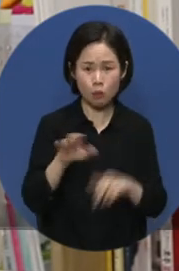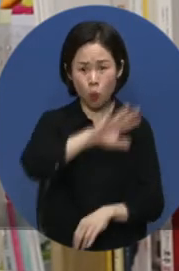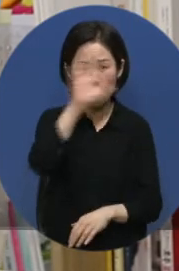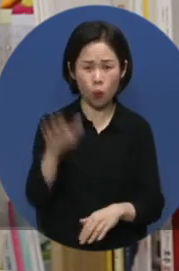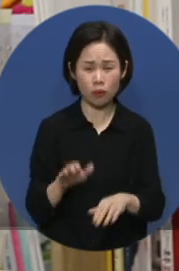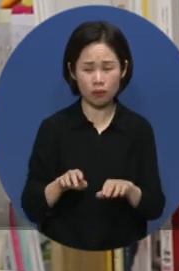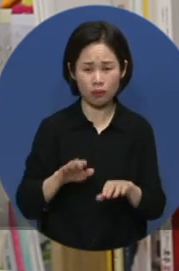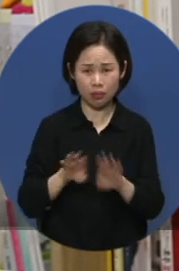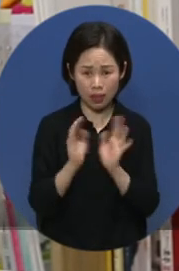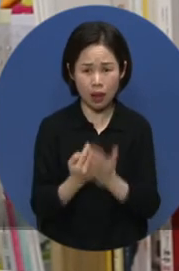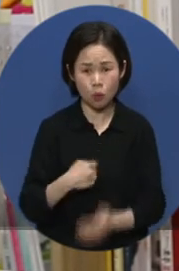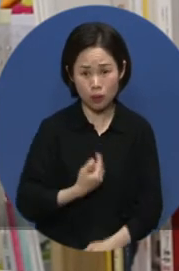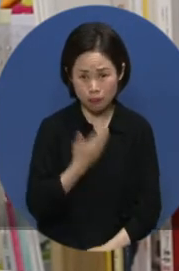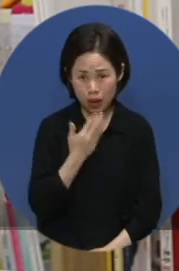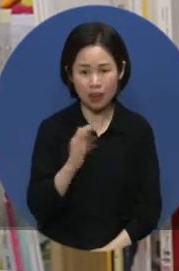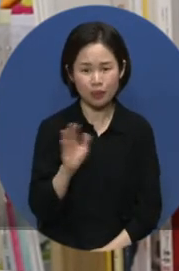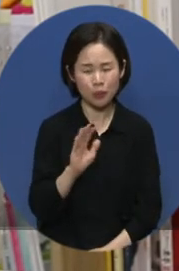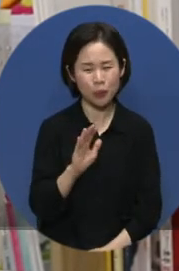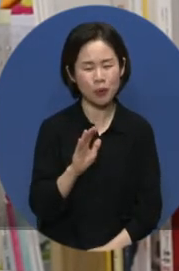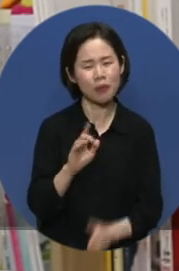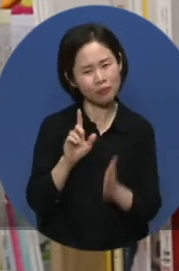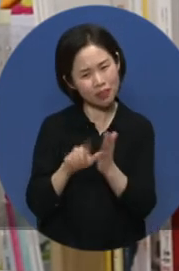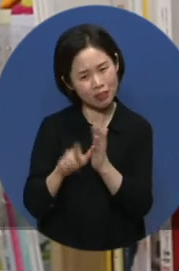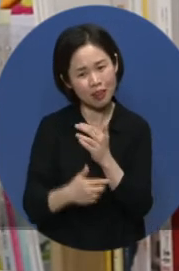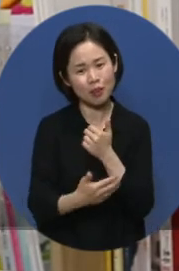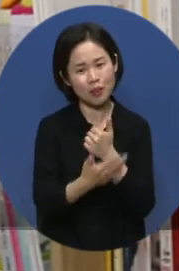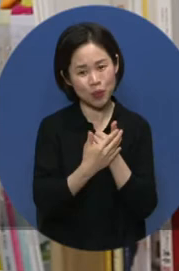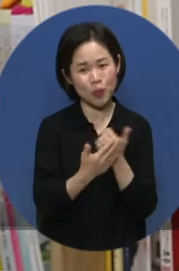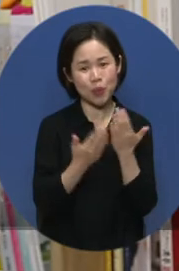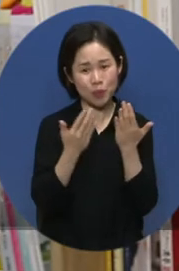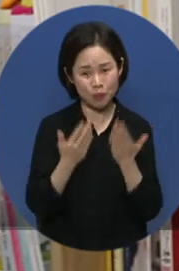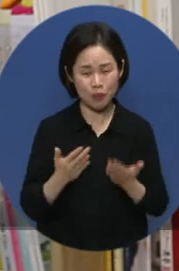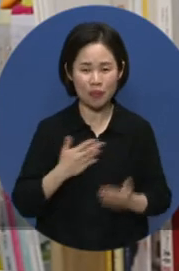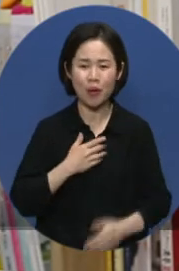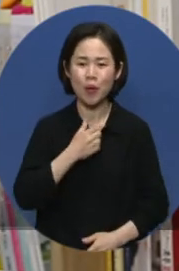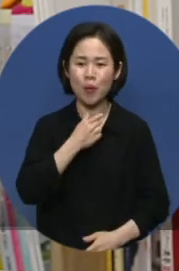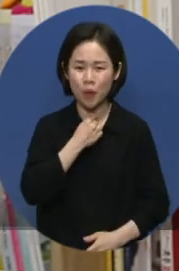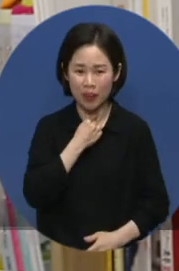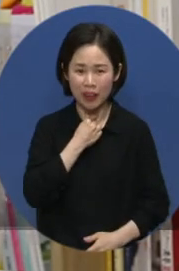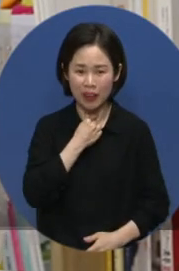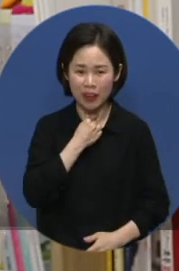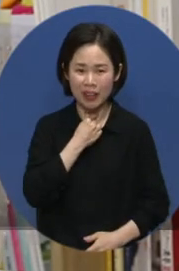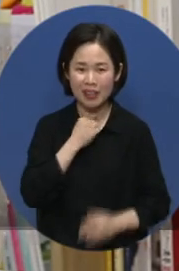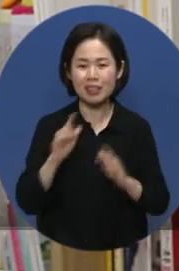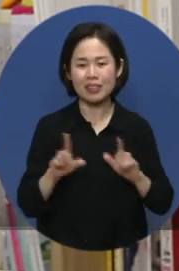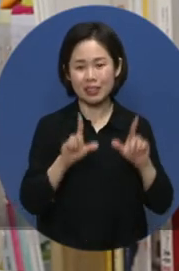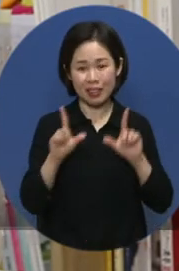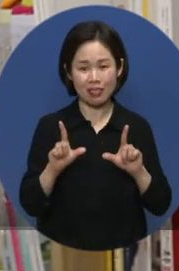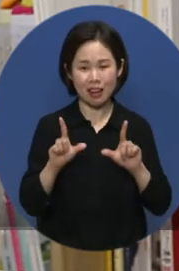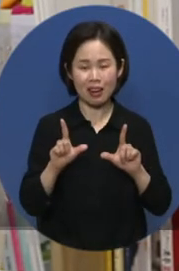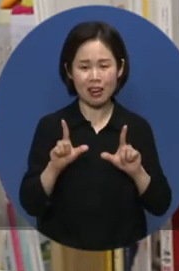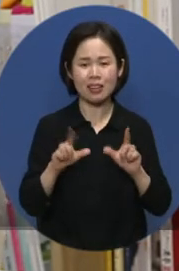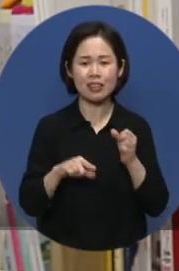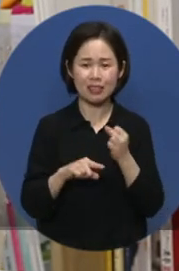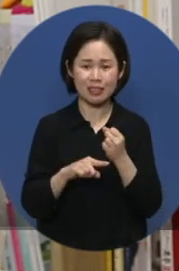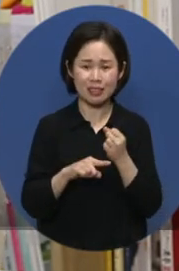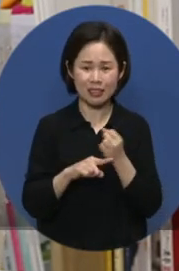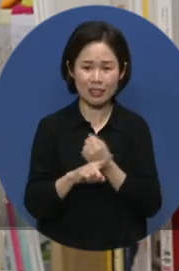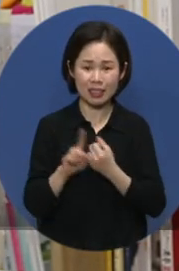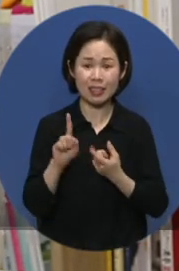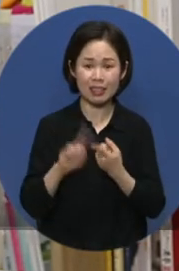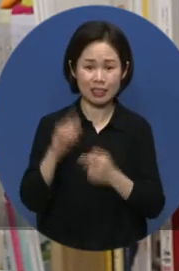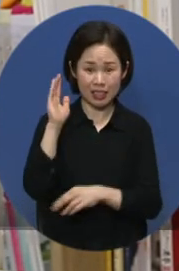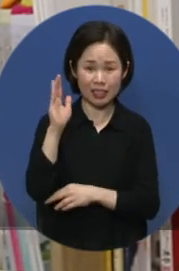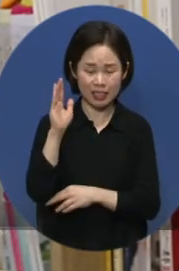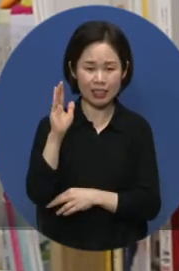아니고 적절한 주변의 도움을 받으면서 내가 원하는 삶을 살아간다, 이 얘기를 하고 싶었던 건데, 실제 여기에서 살고